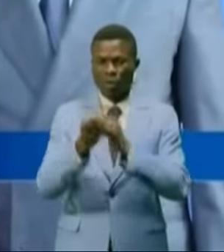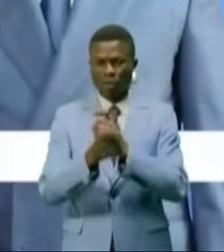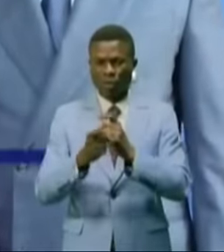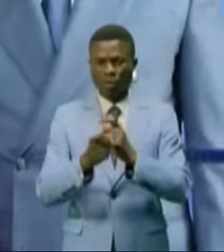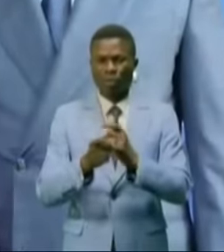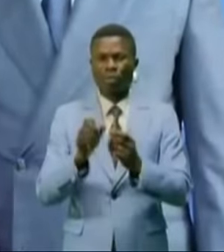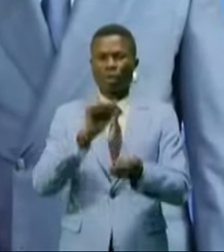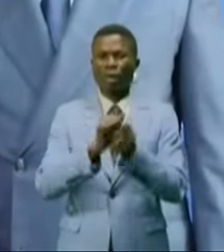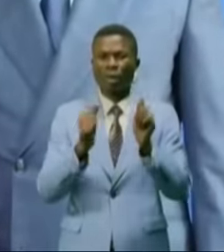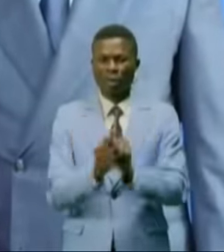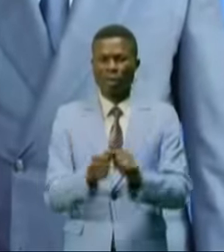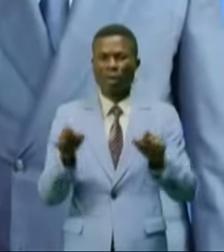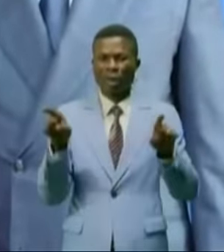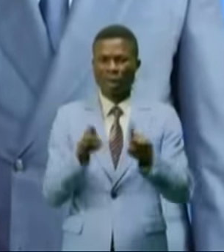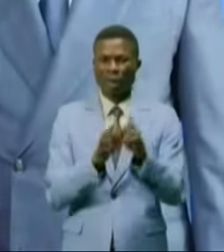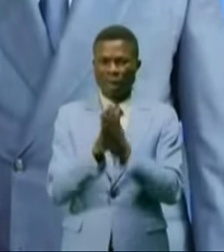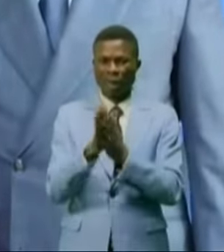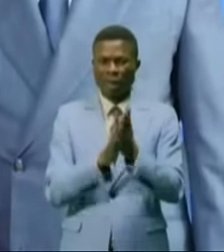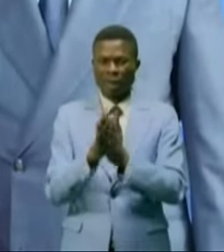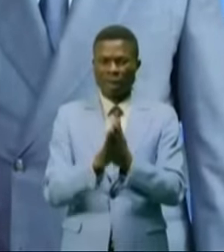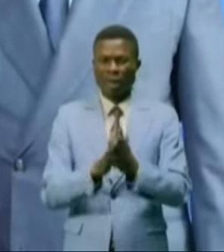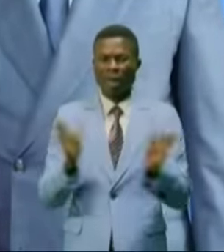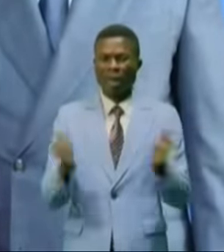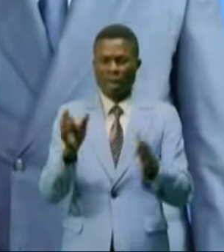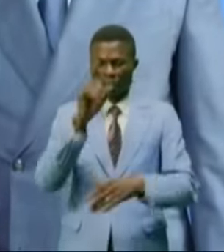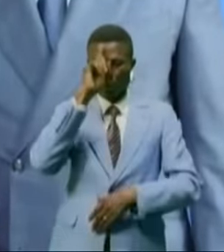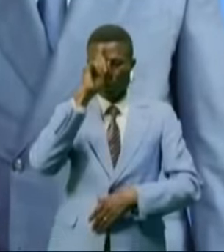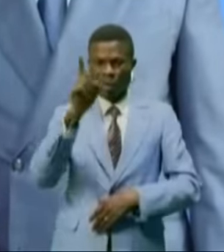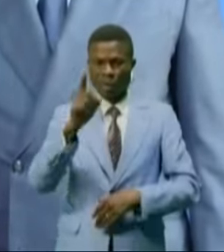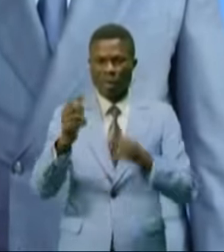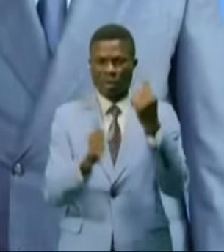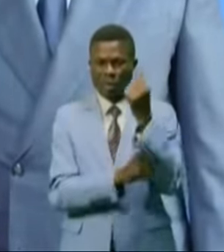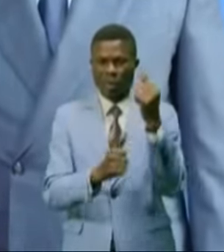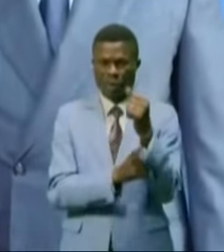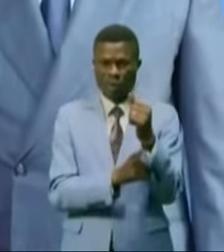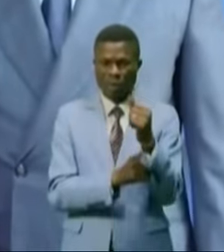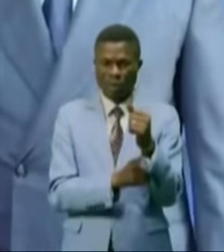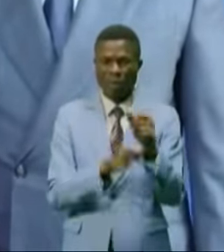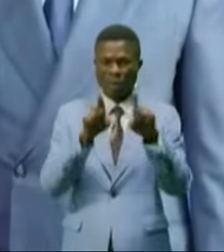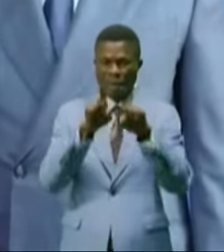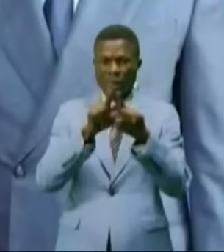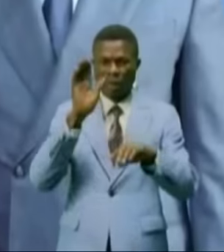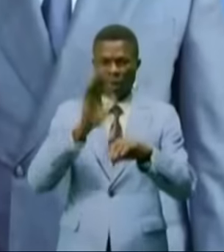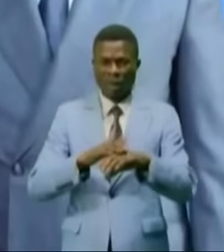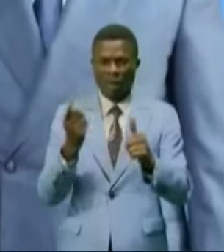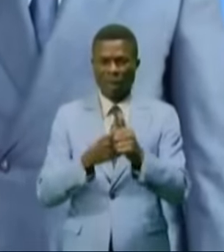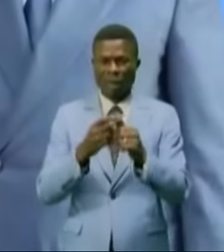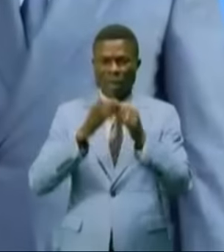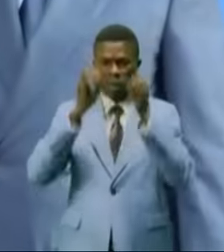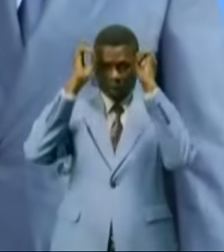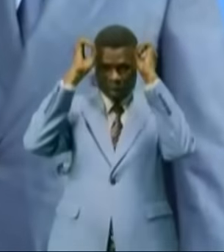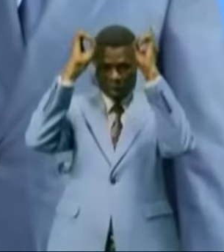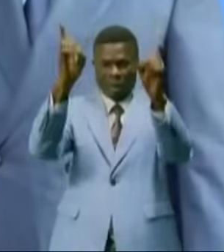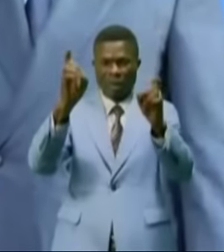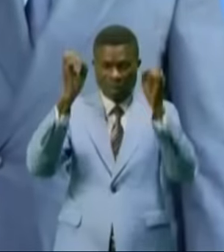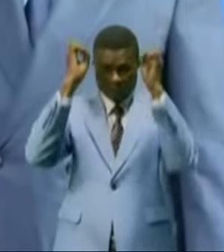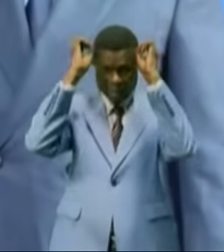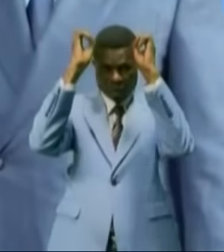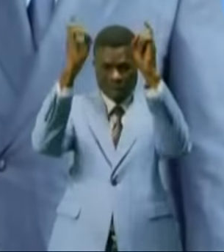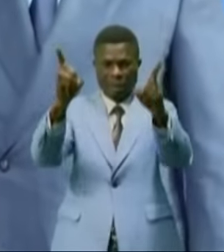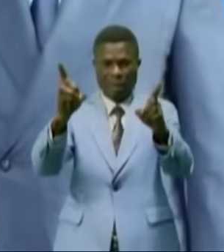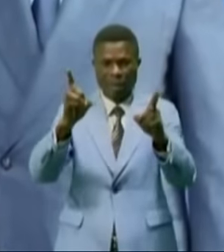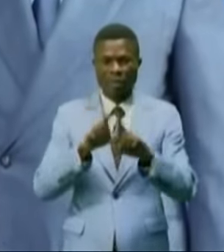les questions en rapport avec le renforcement des capacités humaines. Donc là, on va toucher notamment au renforcement